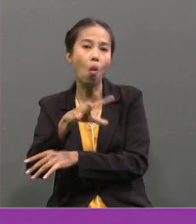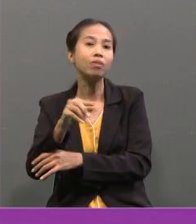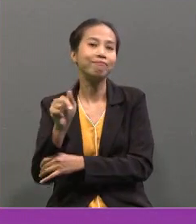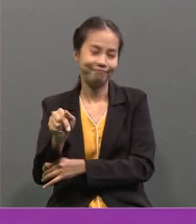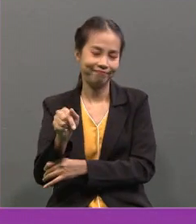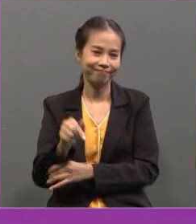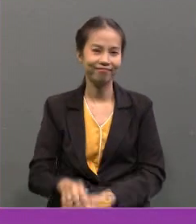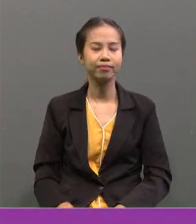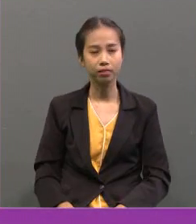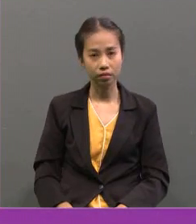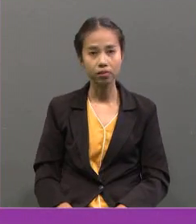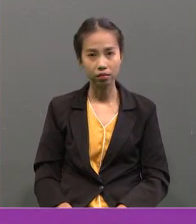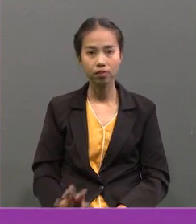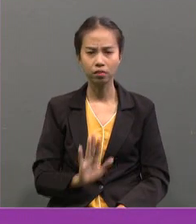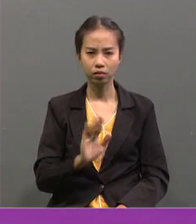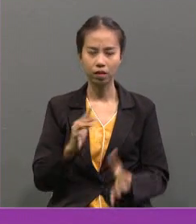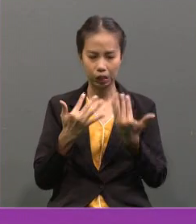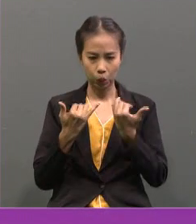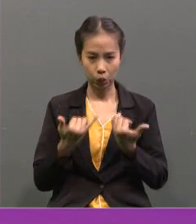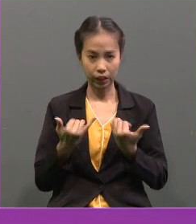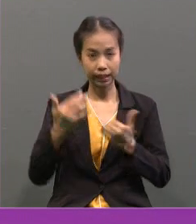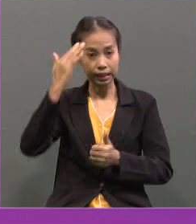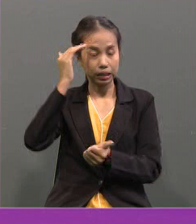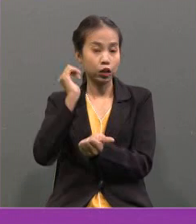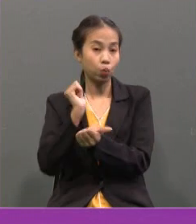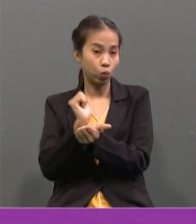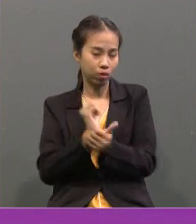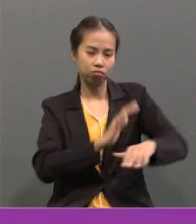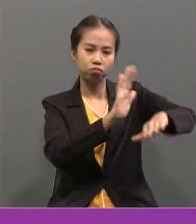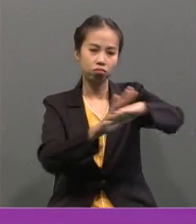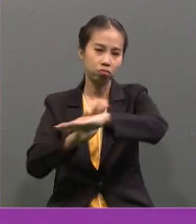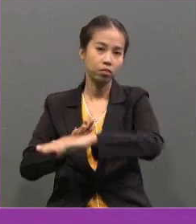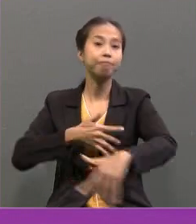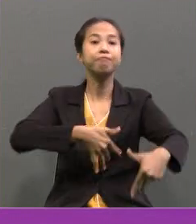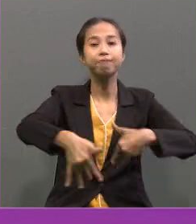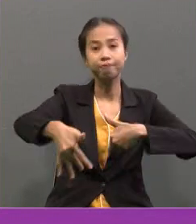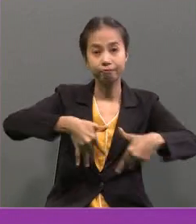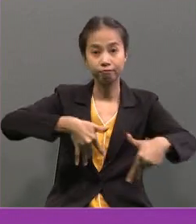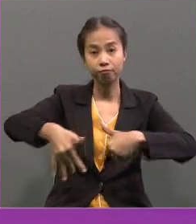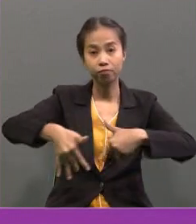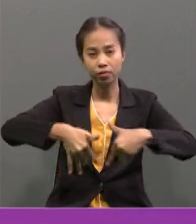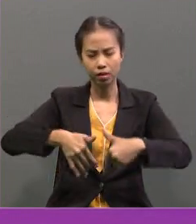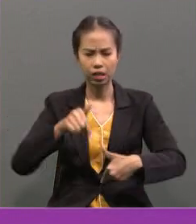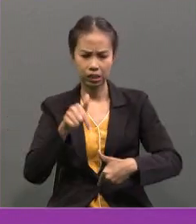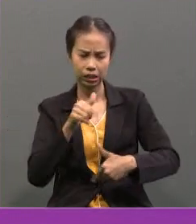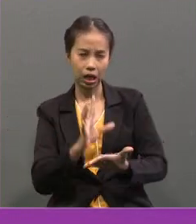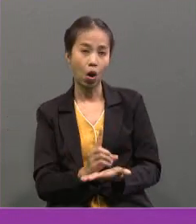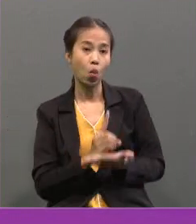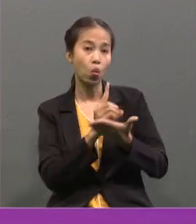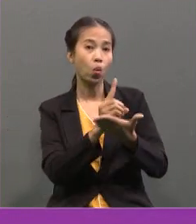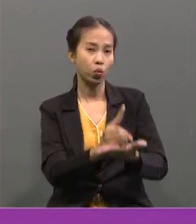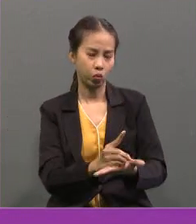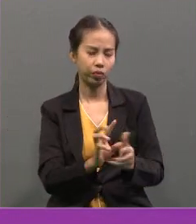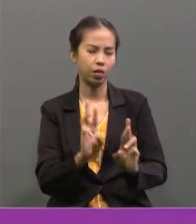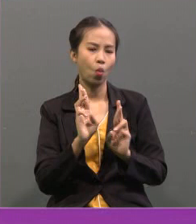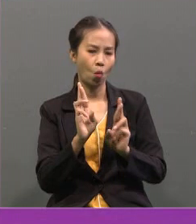นำคียนั่นเองนะแต่อตอนนี้แล้วะกันตำรวจไซเบอร์เาออกมาเตือนภัยกับพี่น้องประชาชนน่ะนะคะที่มีการลอยกระทงออนไลน์